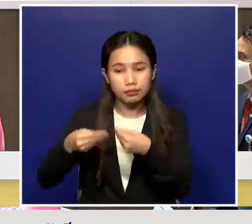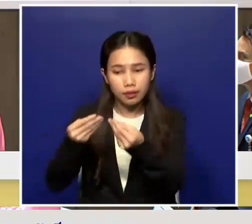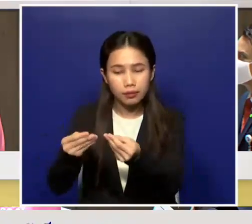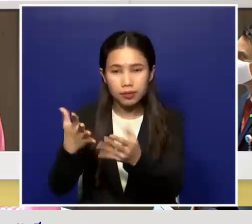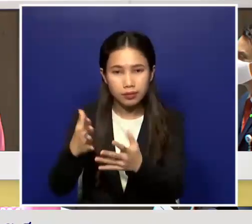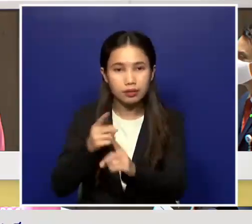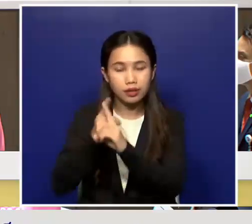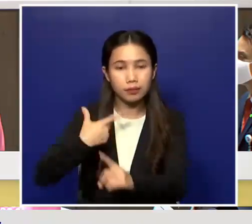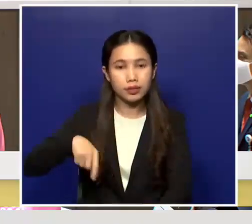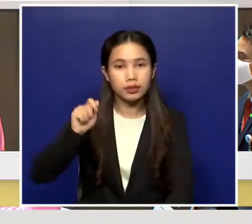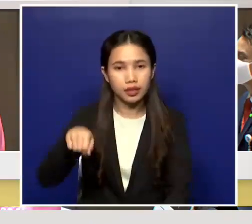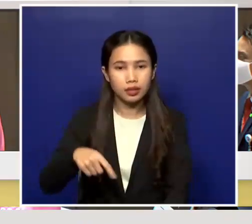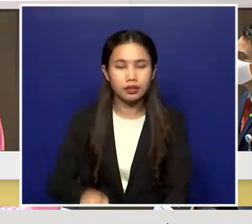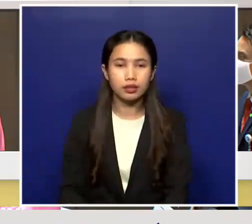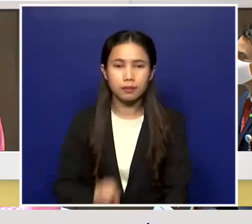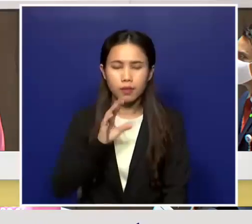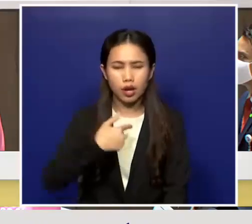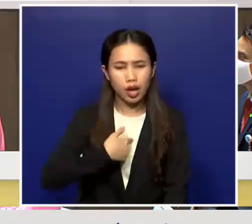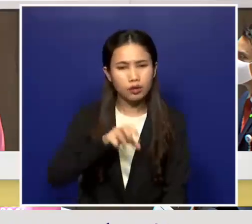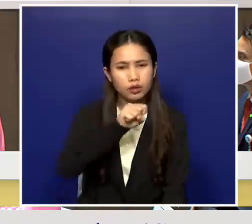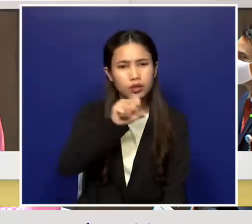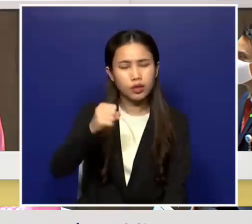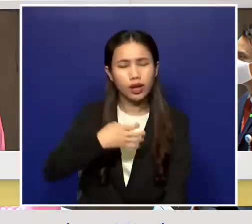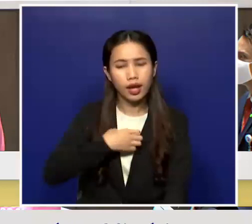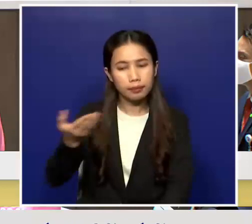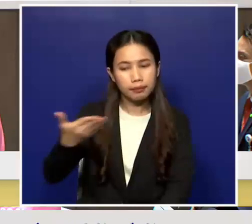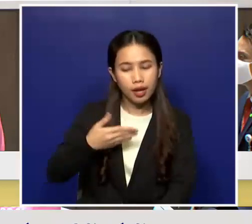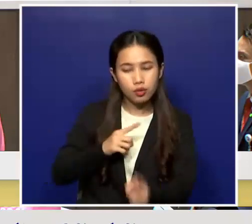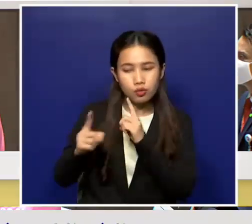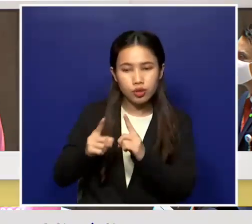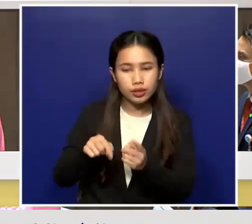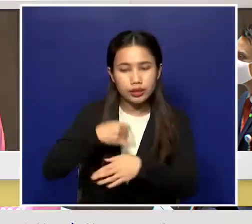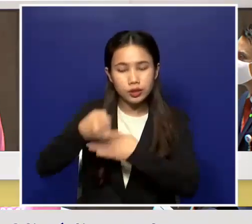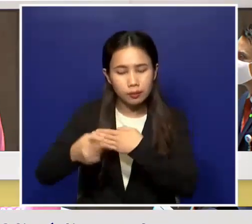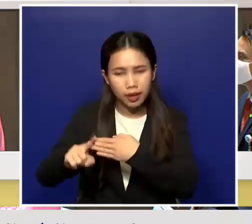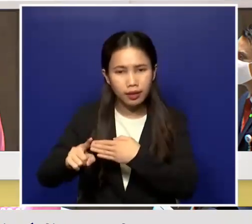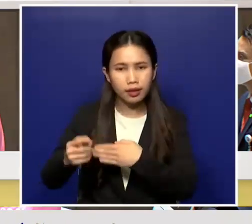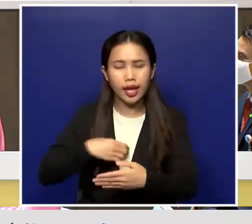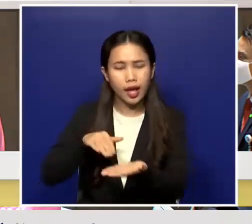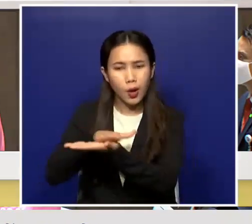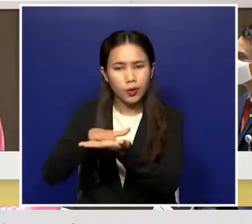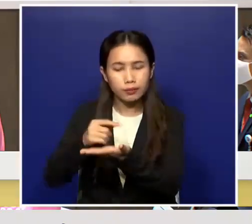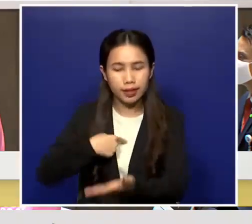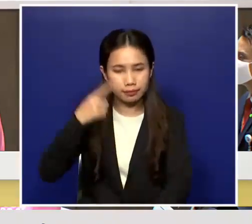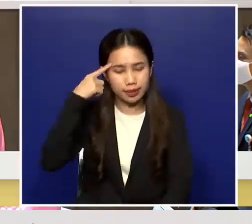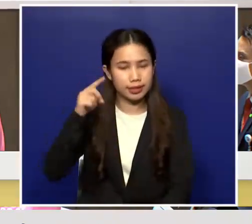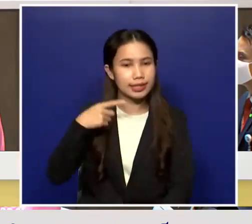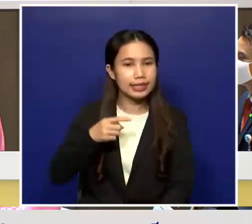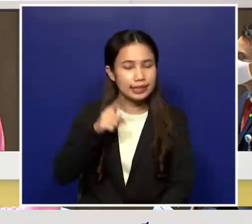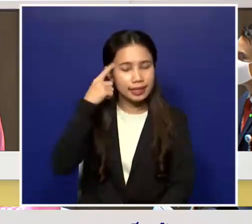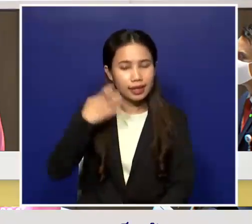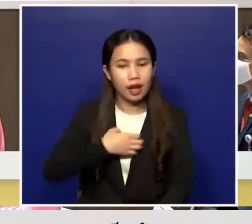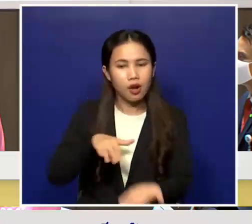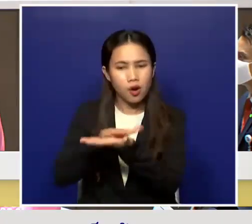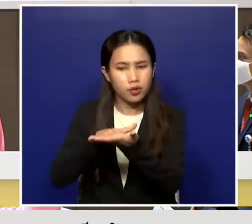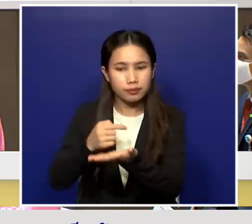มันแน่มีคนมาเจจาบอกเอ๊ะท่านสสเราจะจบกันดีไหมแค่มาขอโทษมึงอย่ามาแกล้งอาจมาแกล้งมาบอกว่าให้ไปขอโทษ